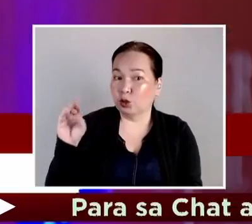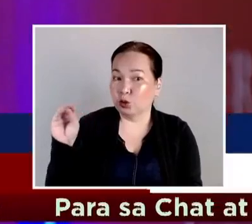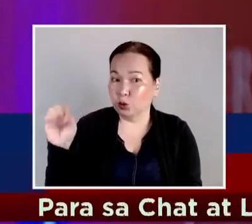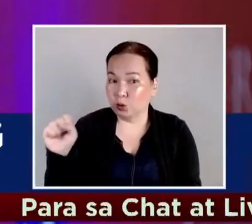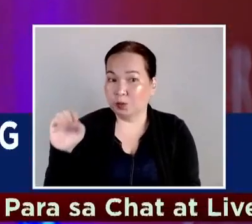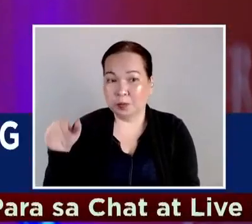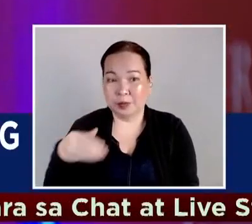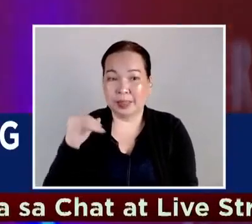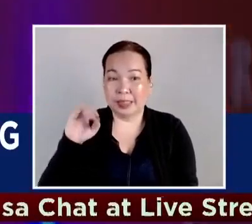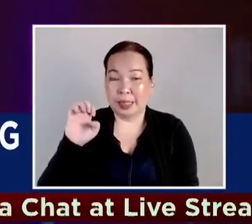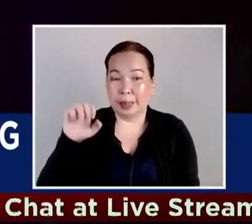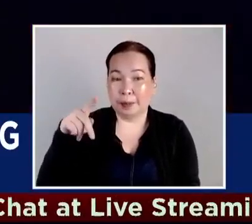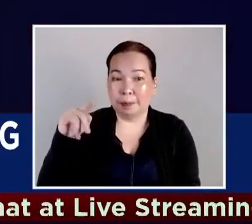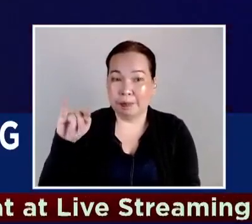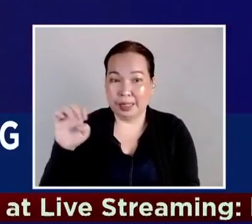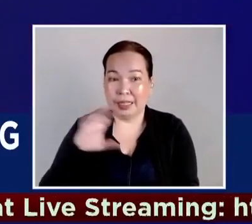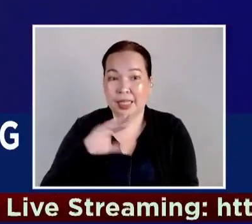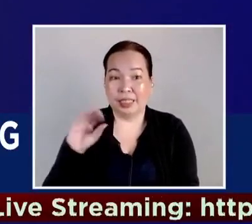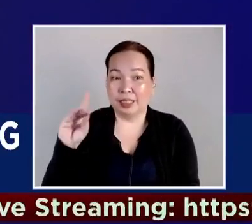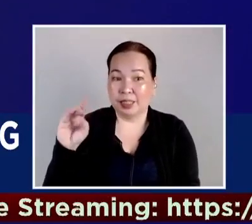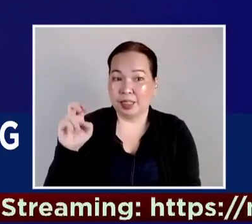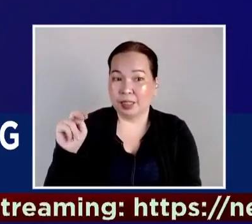Kizon, at Denise Laurel.